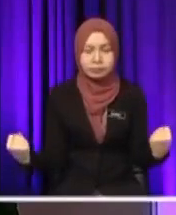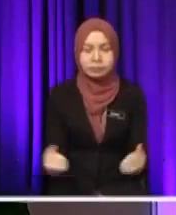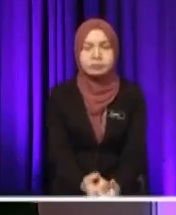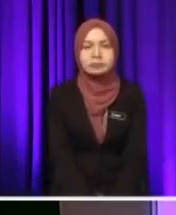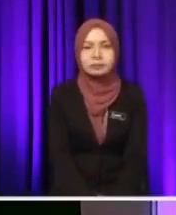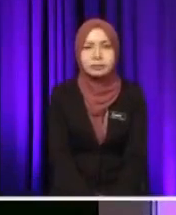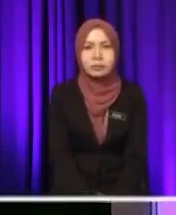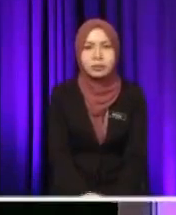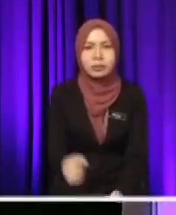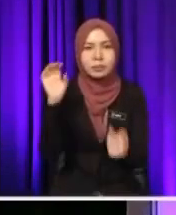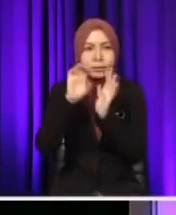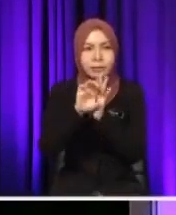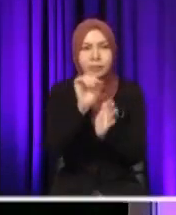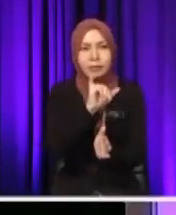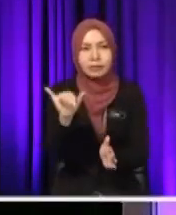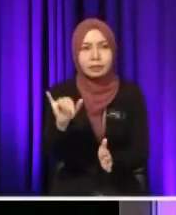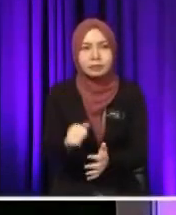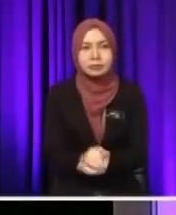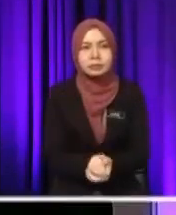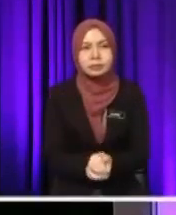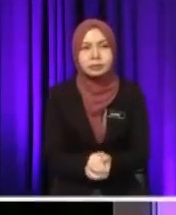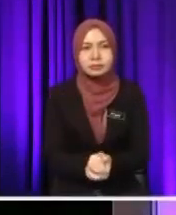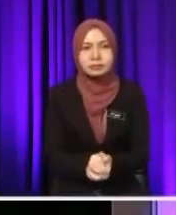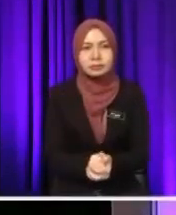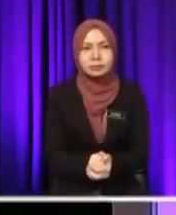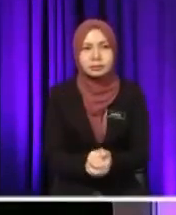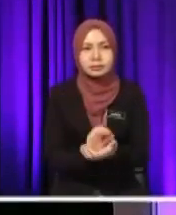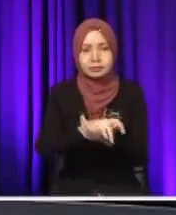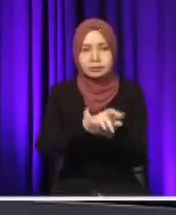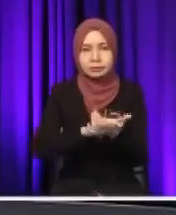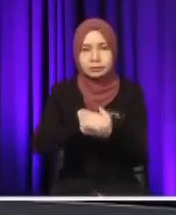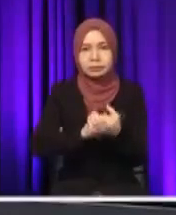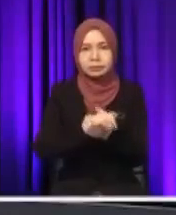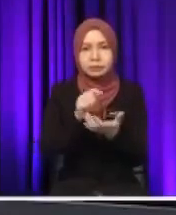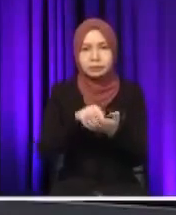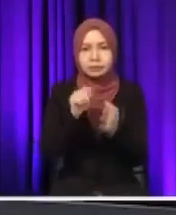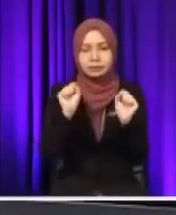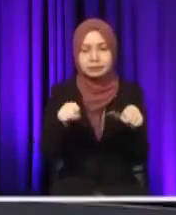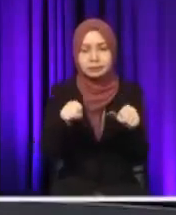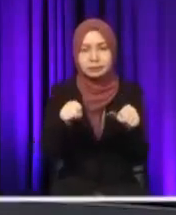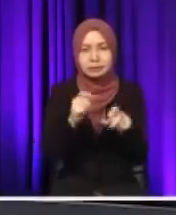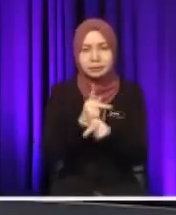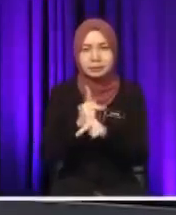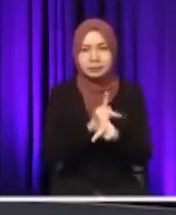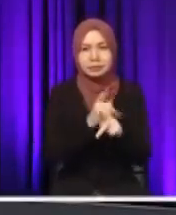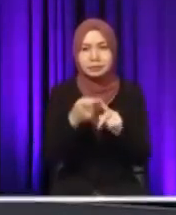kesihatan. Contohnya dengan Chris sekarang, betul ke sabun itu boleh menjaga dari segi kesihatan? Betul lah. Betul cikgu.